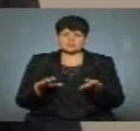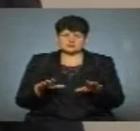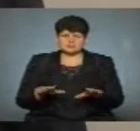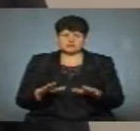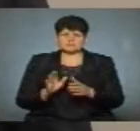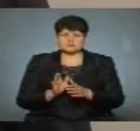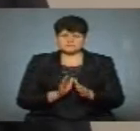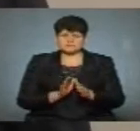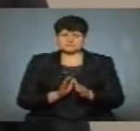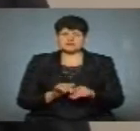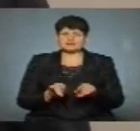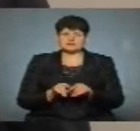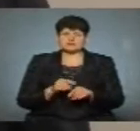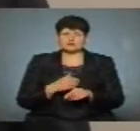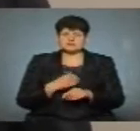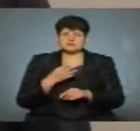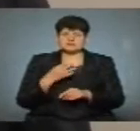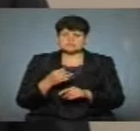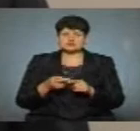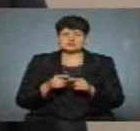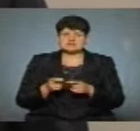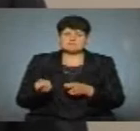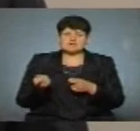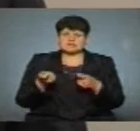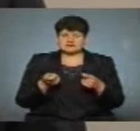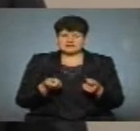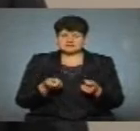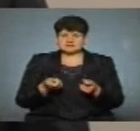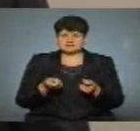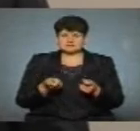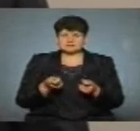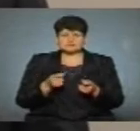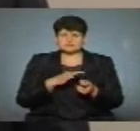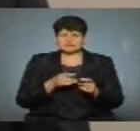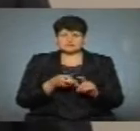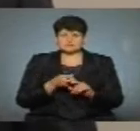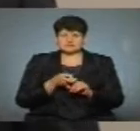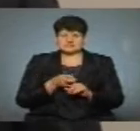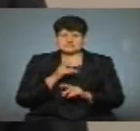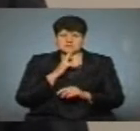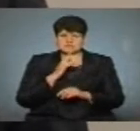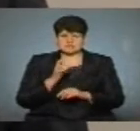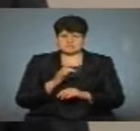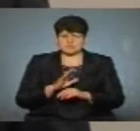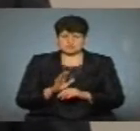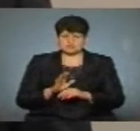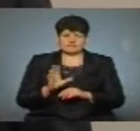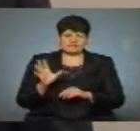актами. Також хотіли би сказати, що ці перевезення пасажирські не відносяться до Кременецького району.